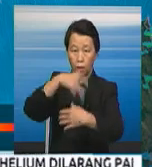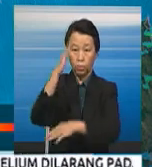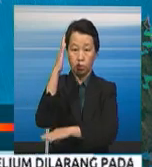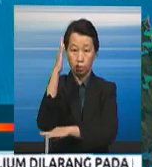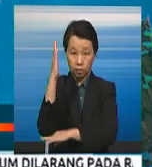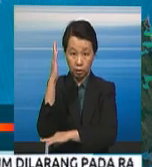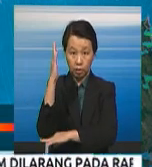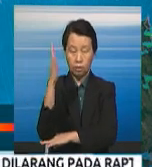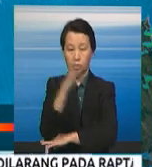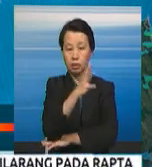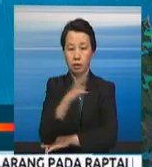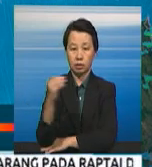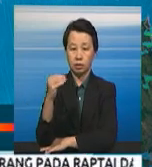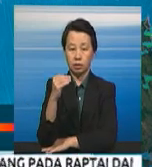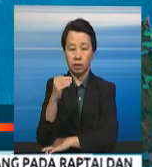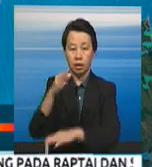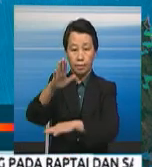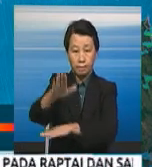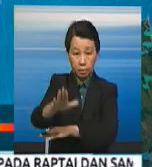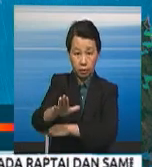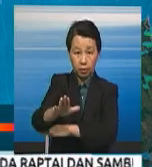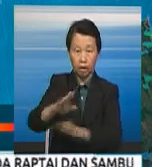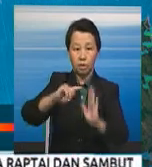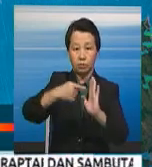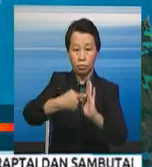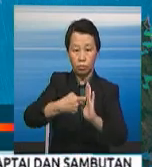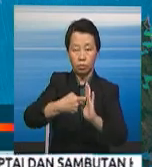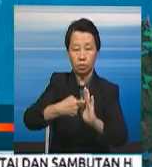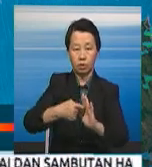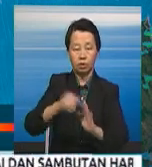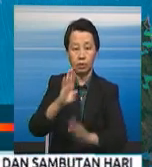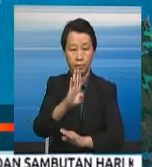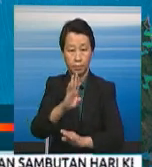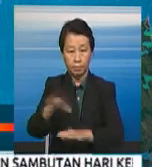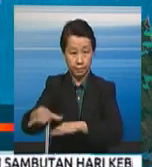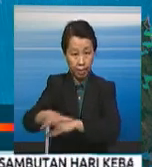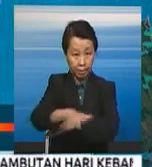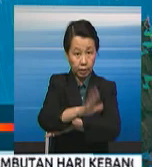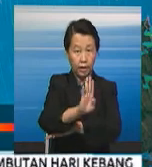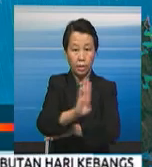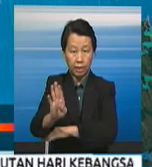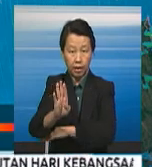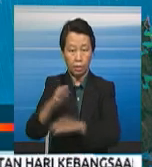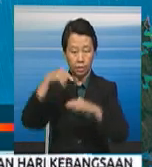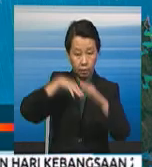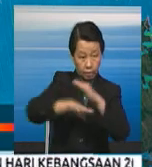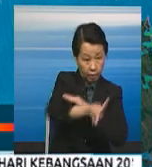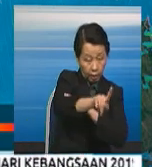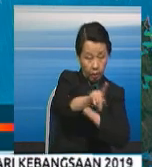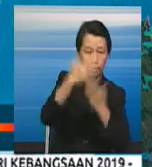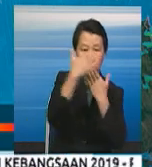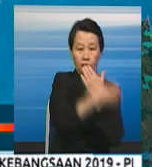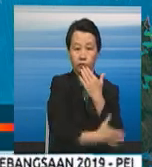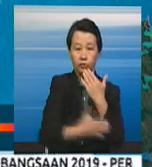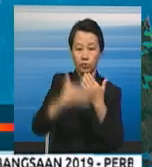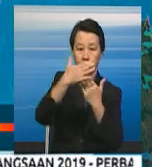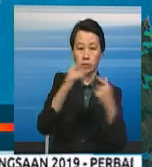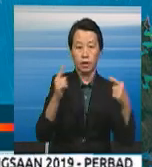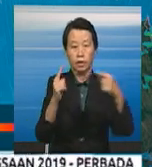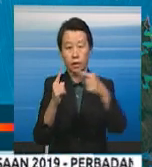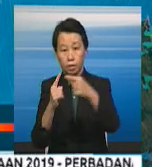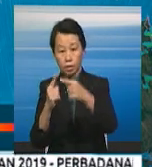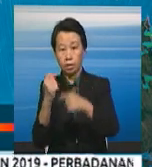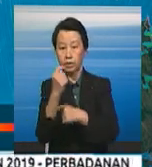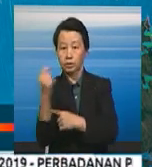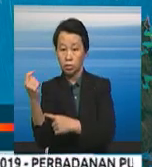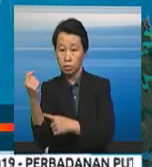hari dan juga awal petang, yang bermula daripada pantai barat dan juga pedalaman Semenanjung Malaysia dan ianya bergerak ke arah pantai